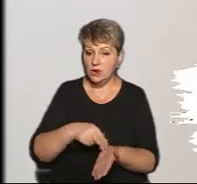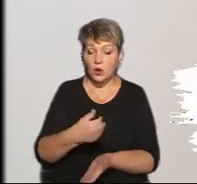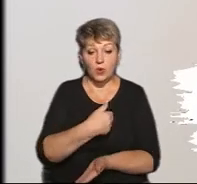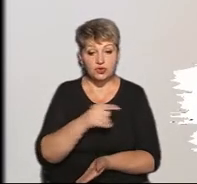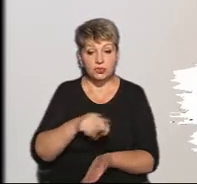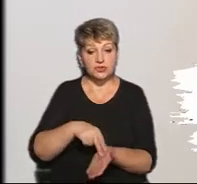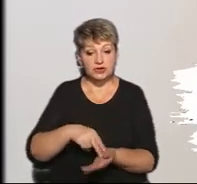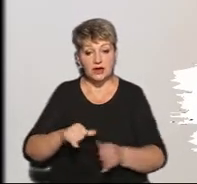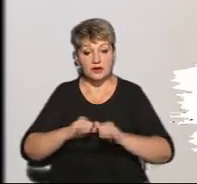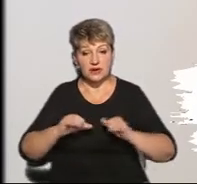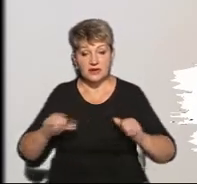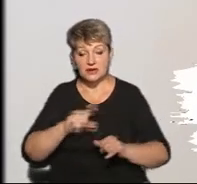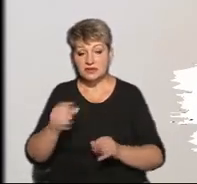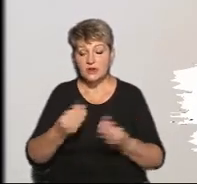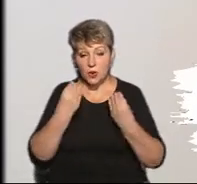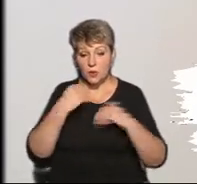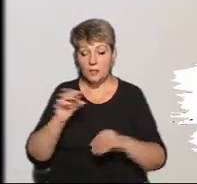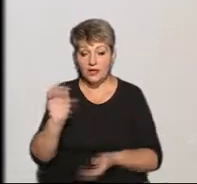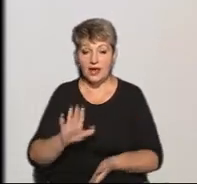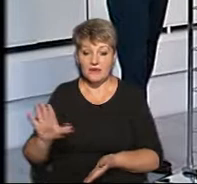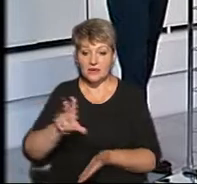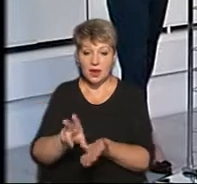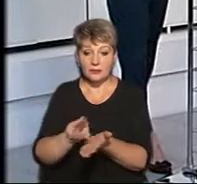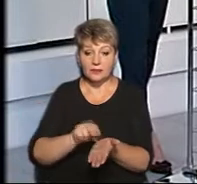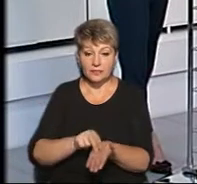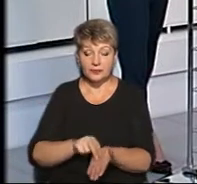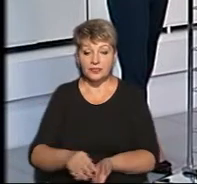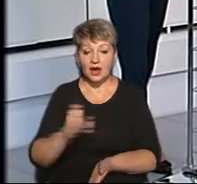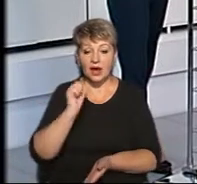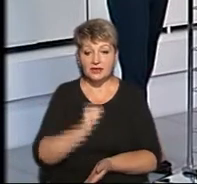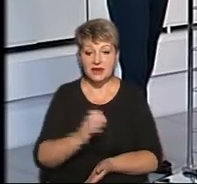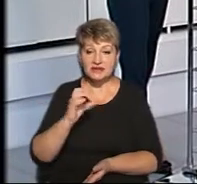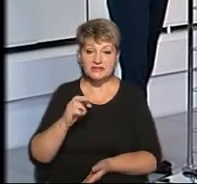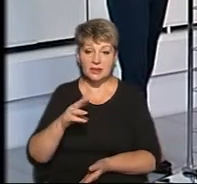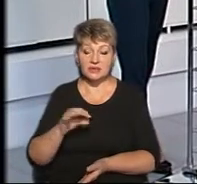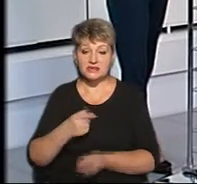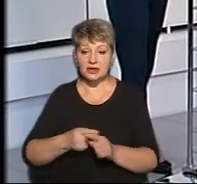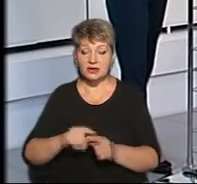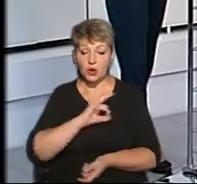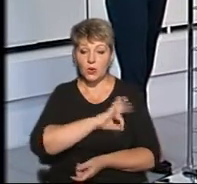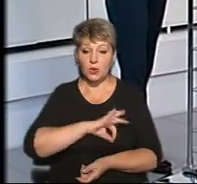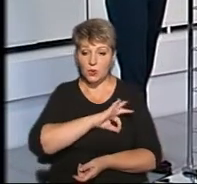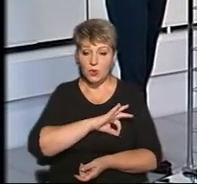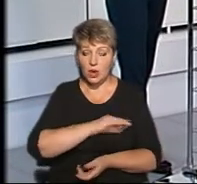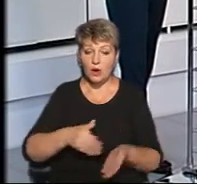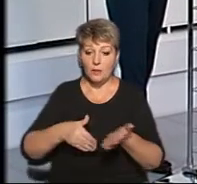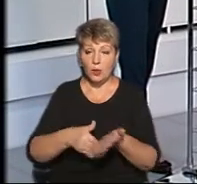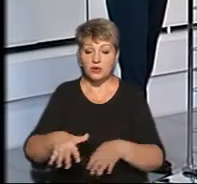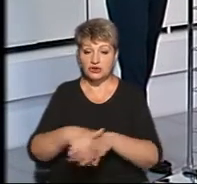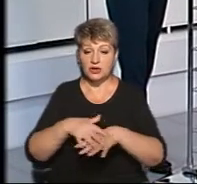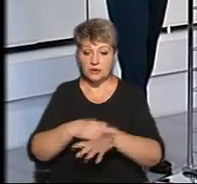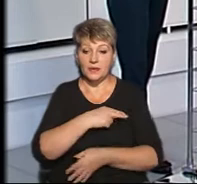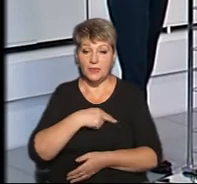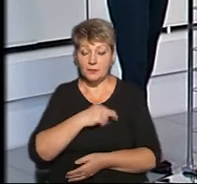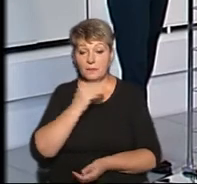щоб місто Черкаси розвивалося за найкращими європейськими зразками. Андрій Семис, фаховий юрист, помічник народного депутата.